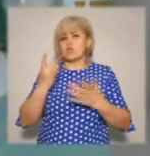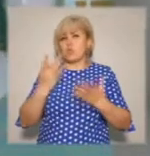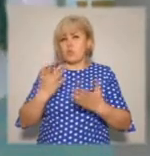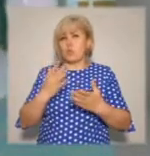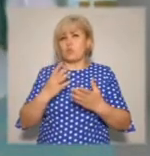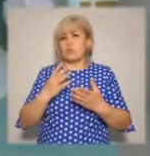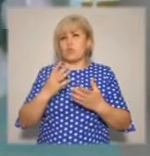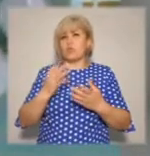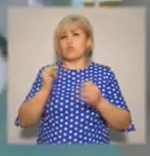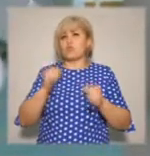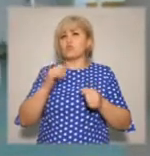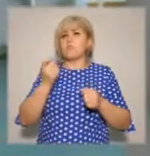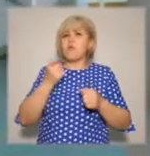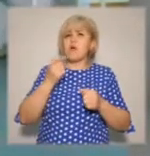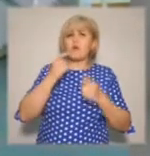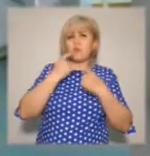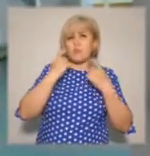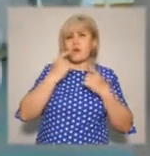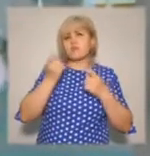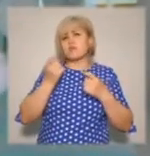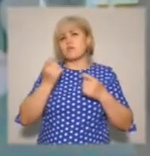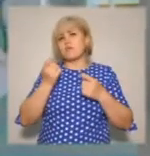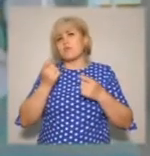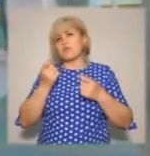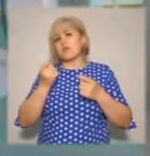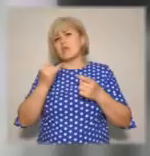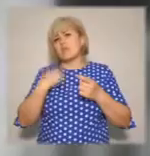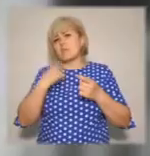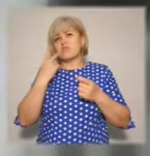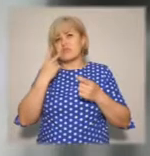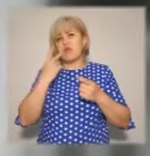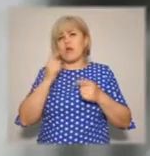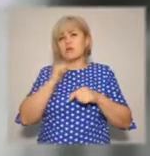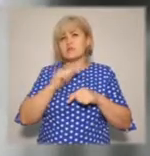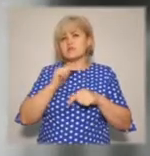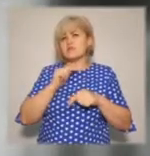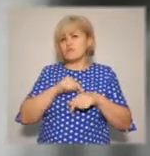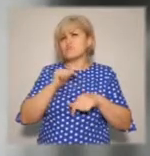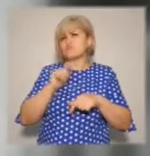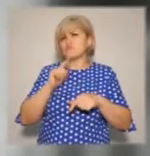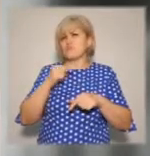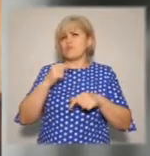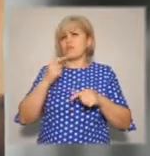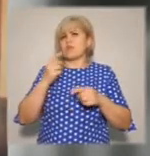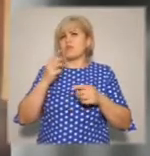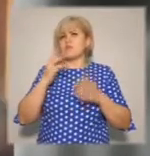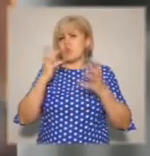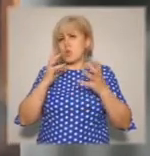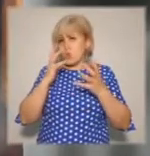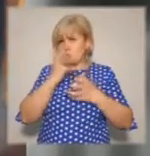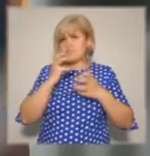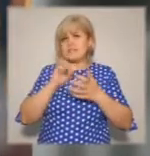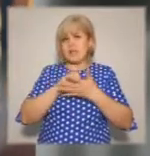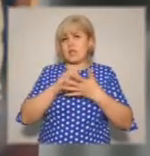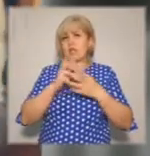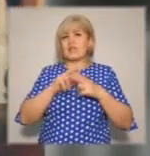всегда казалось, что это настолько серьезное занятие, что это, ну, это самое главное в жизни для меня. Это было, вот, наверное, буквально с первых лет